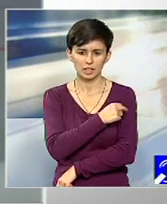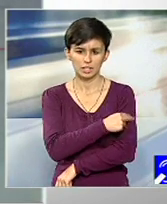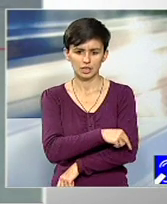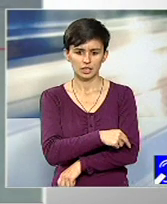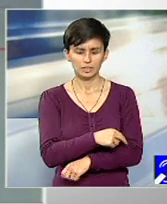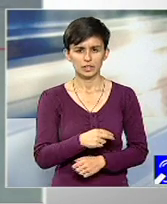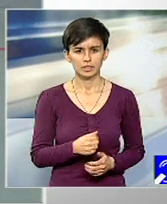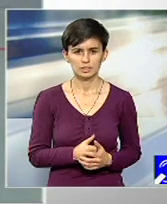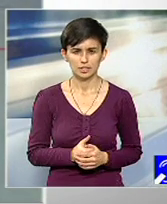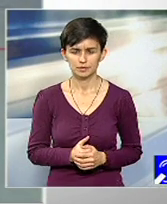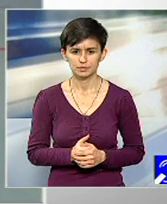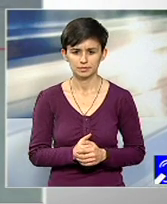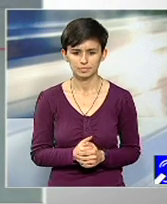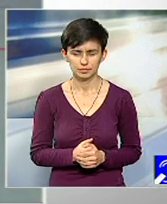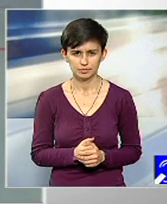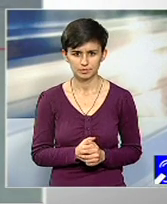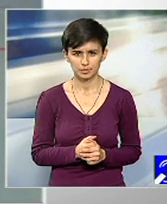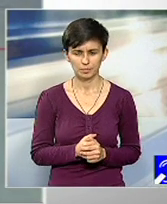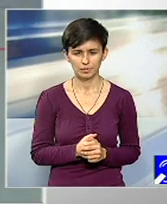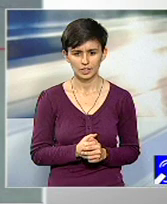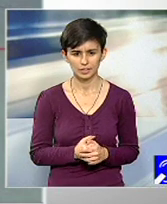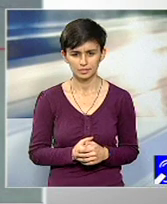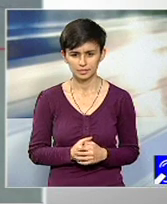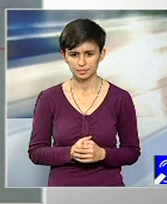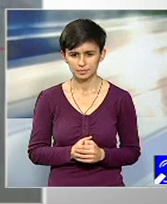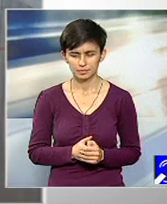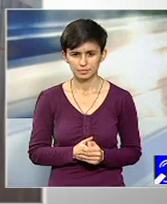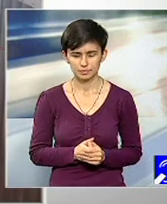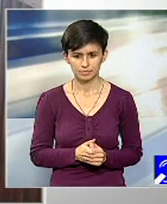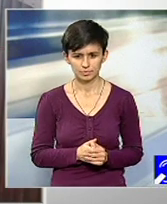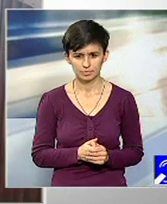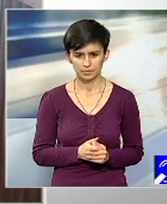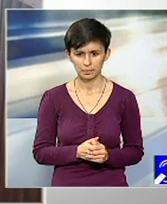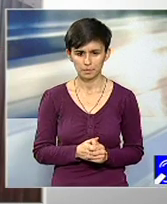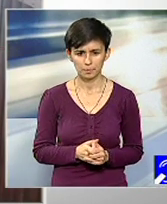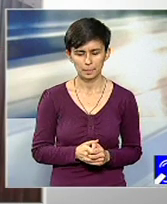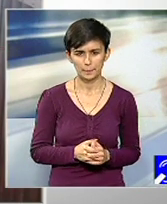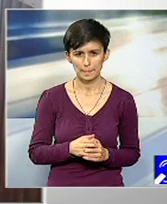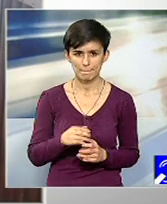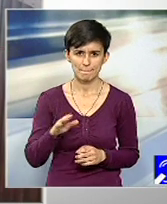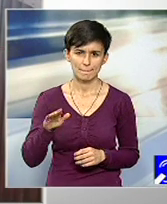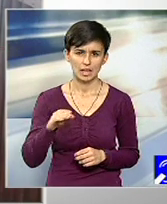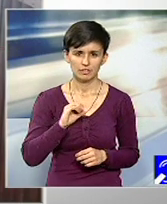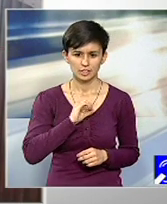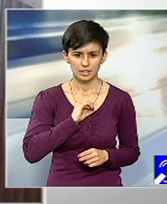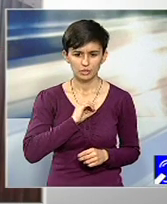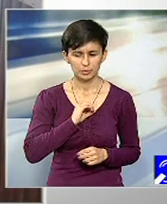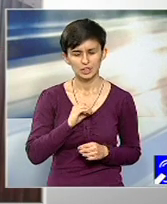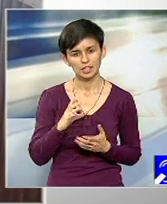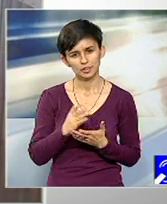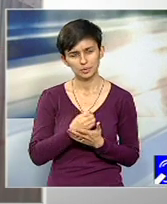adaugă pe lista voastră, Olanda. Până puțin mai devreme îl văd pe Cristi, are la gât o medalie obținută în